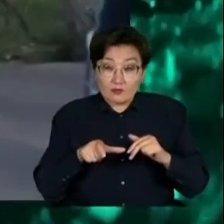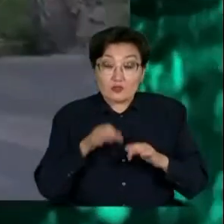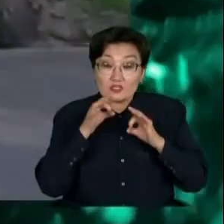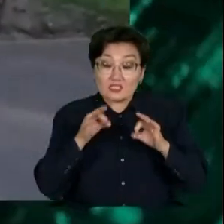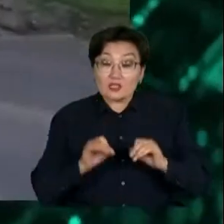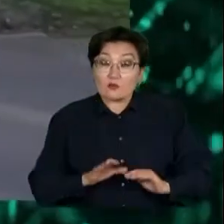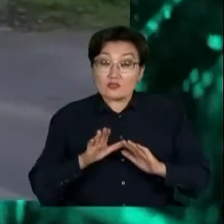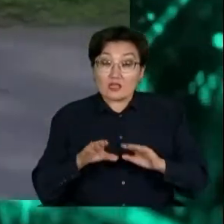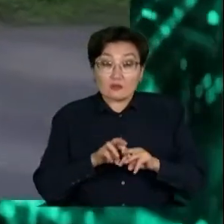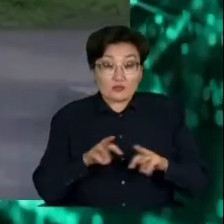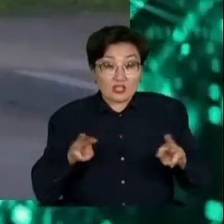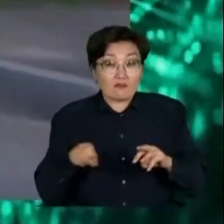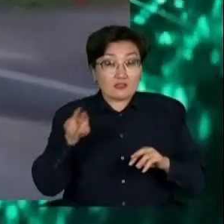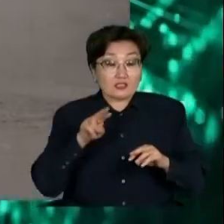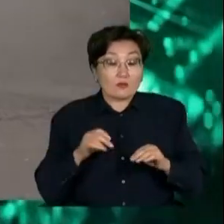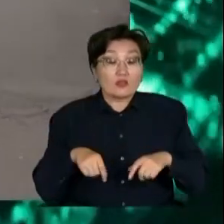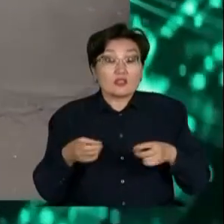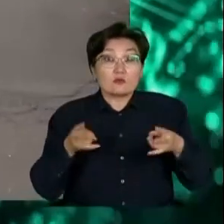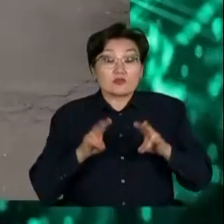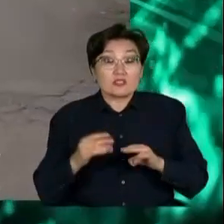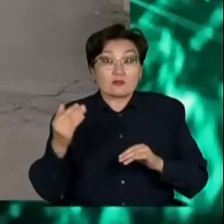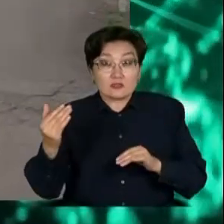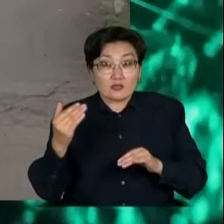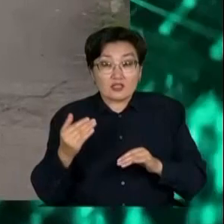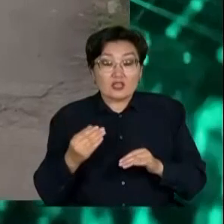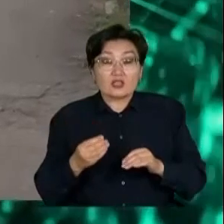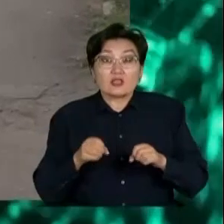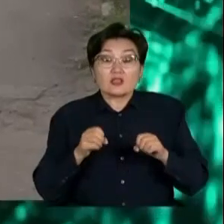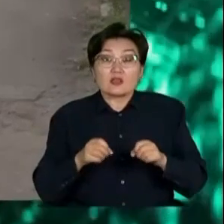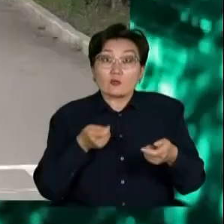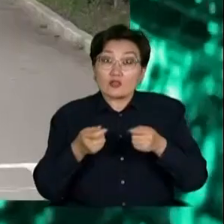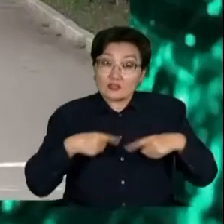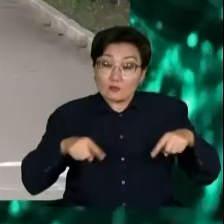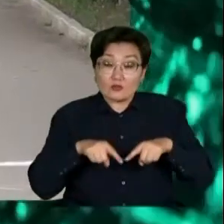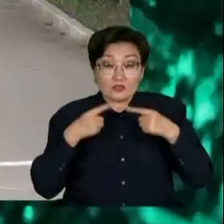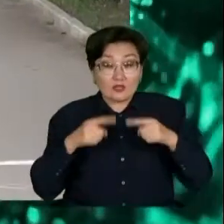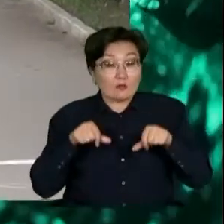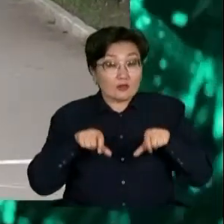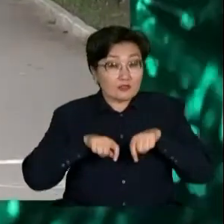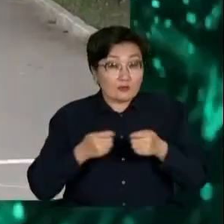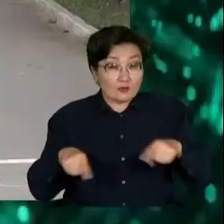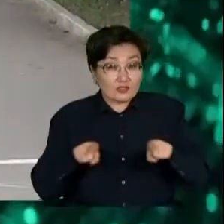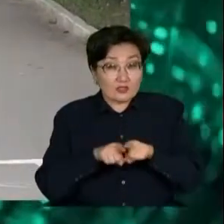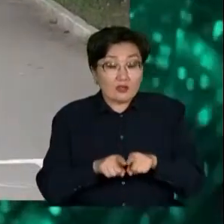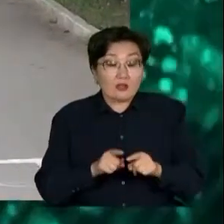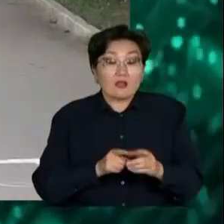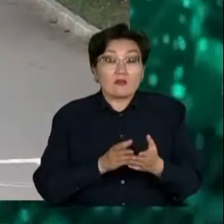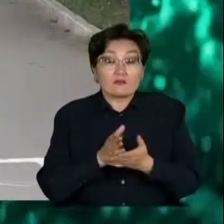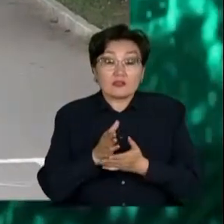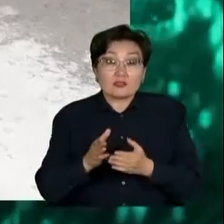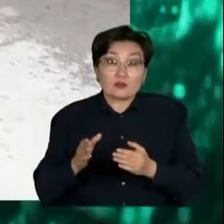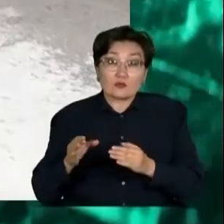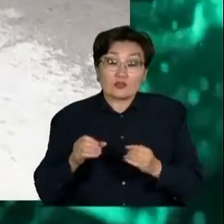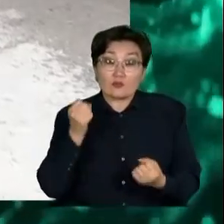словам заместителя министра МВД, остается на совести шеринговых компаний. Однако за другие правонарушения, такие как выезд на проезжую